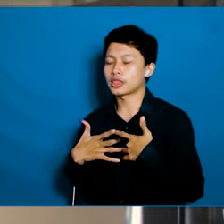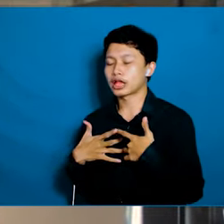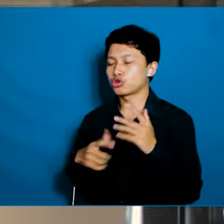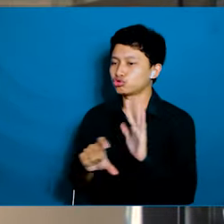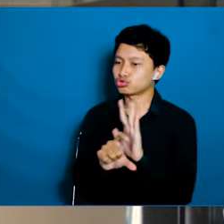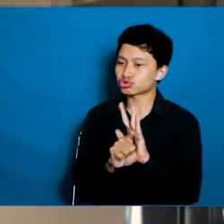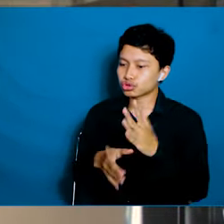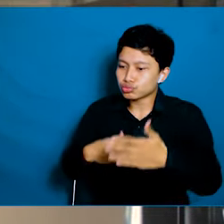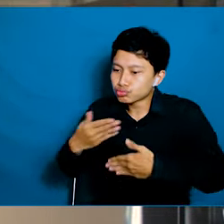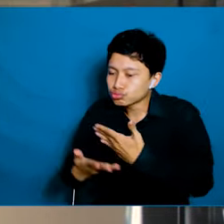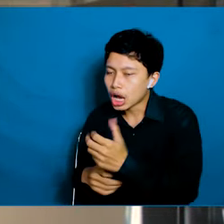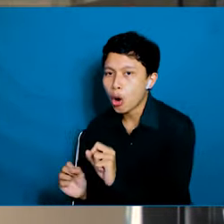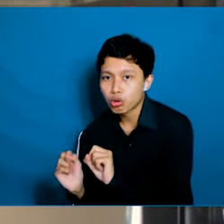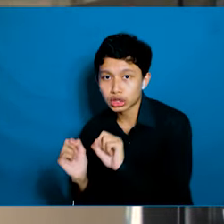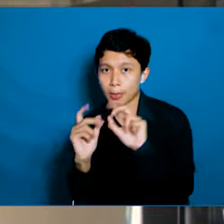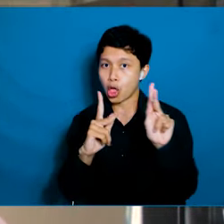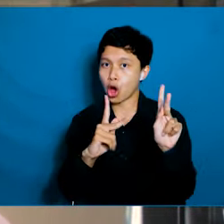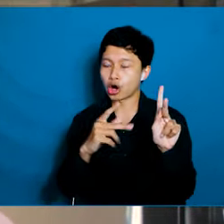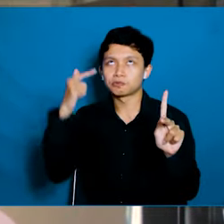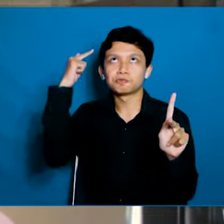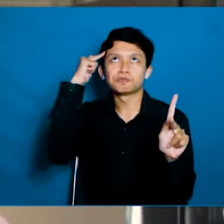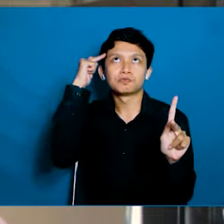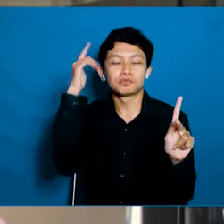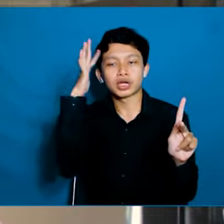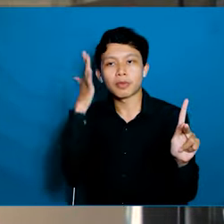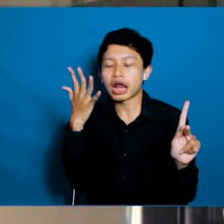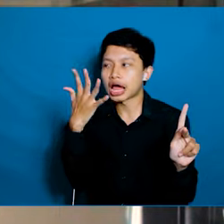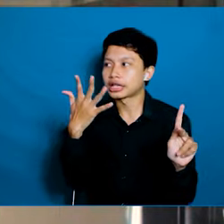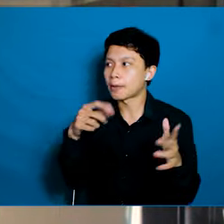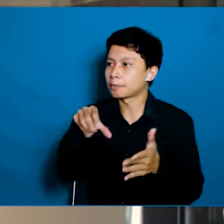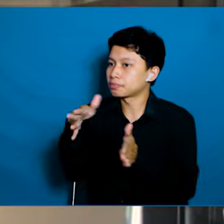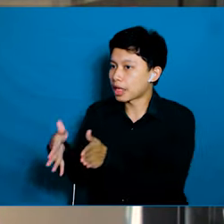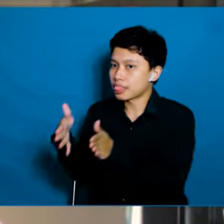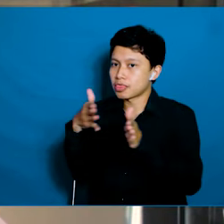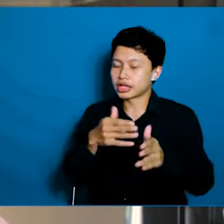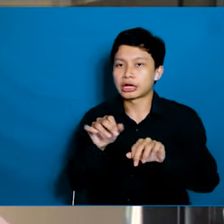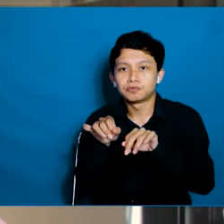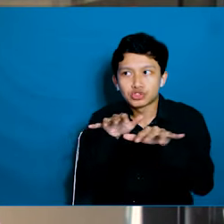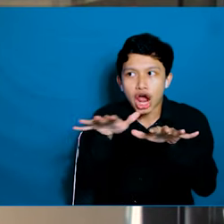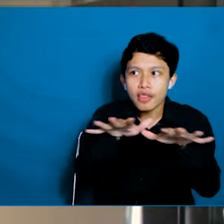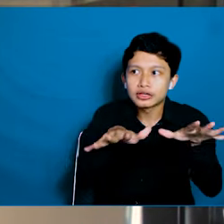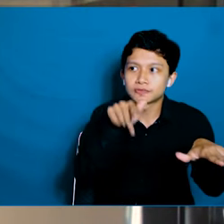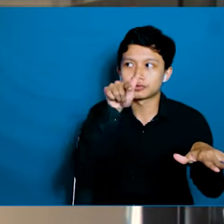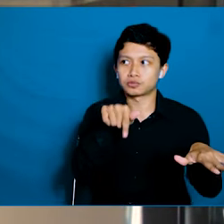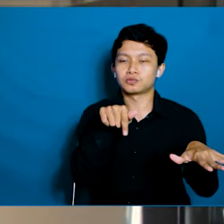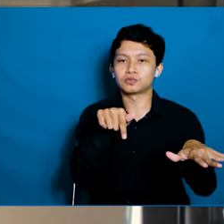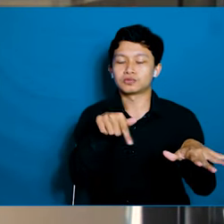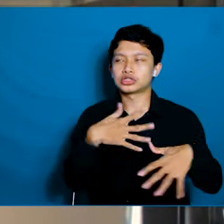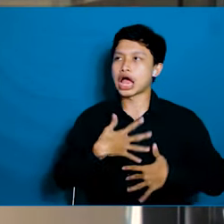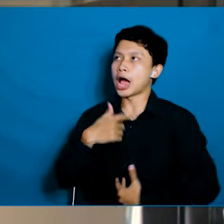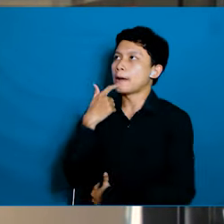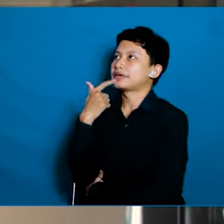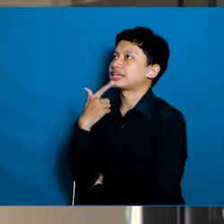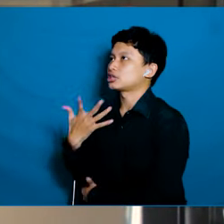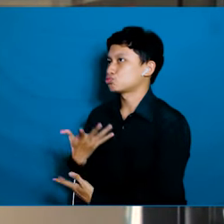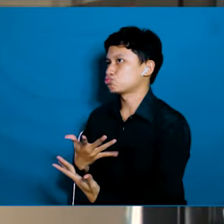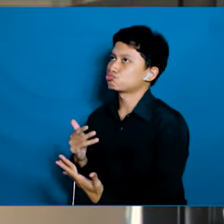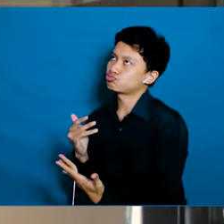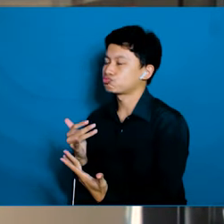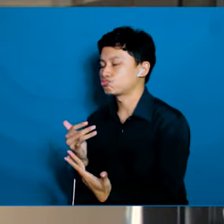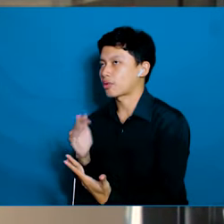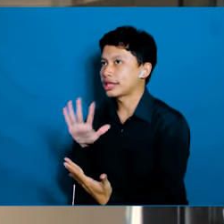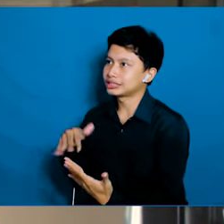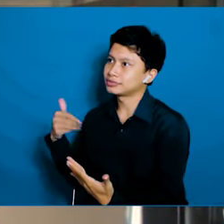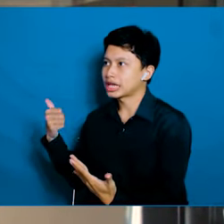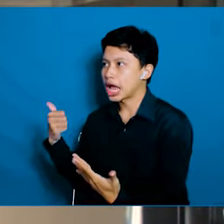menjadi yang menyusun konseptor program ya, di sisi-sisi strategis seperti itu. Nah, saya pikir itu akan